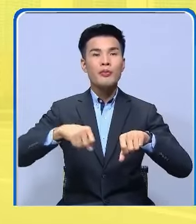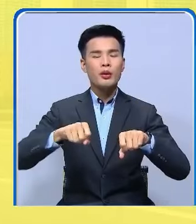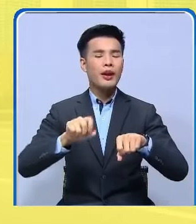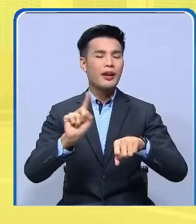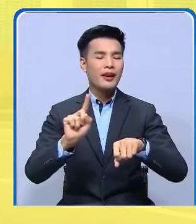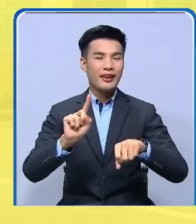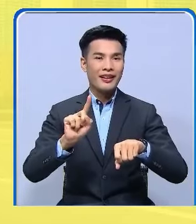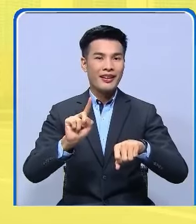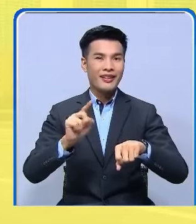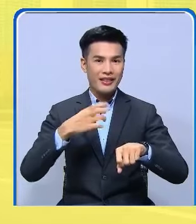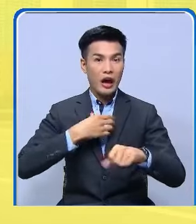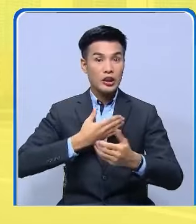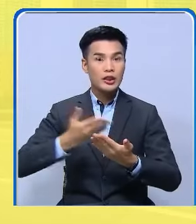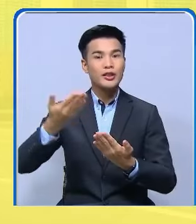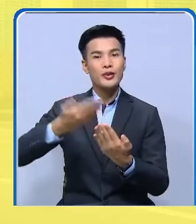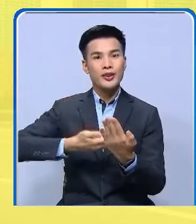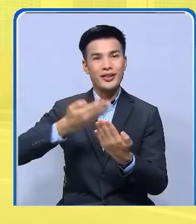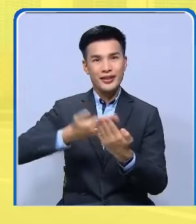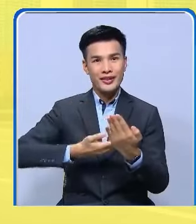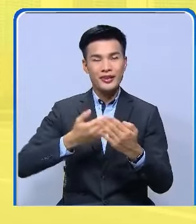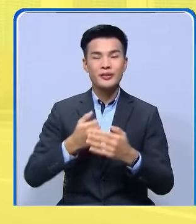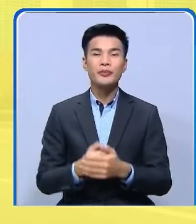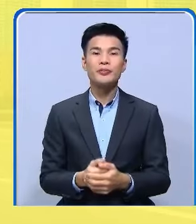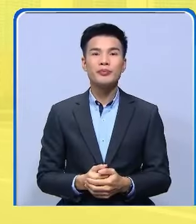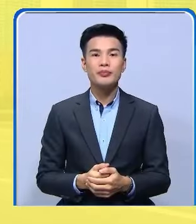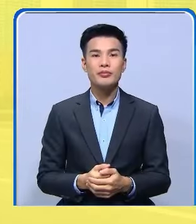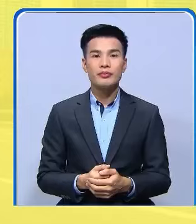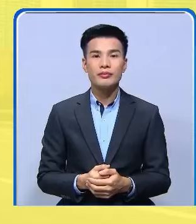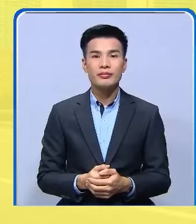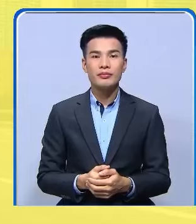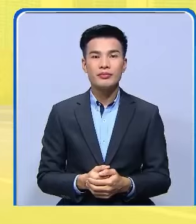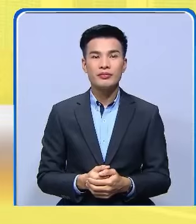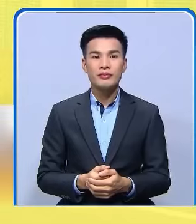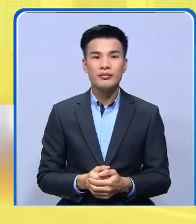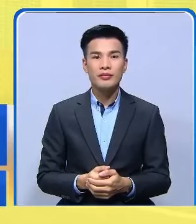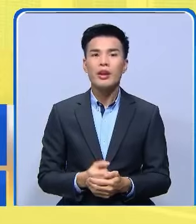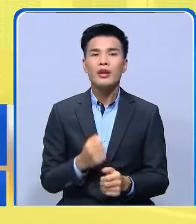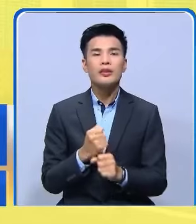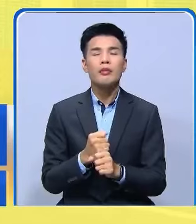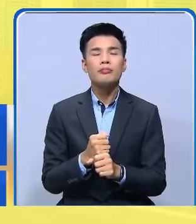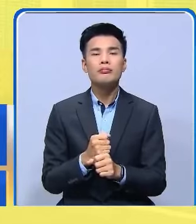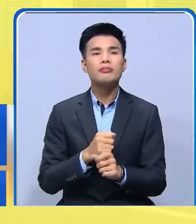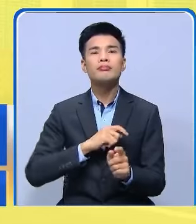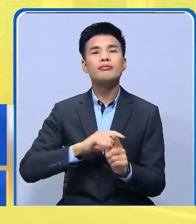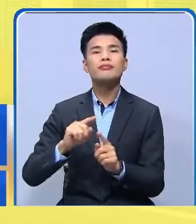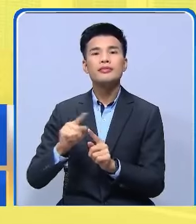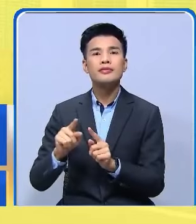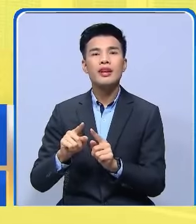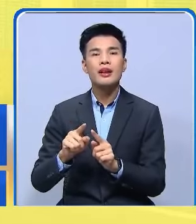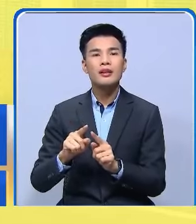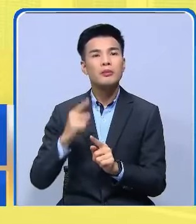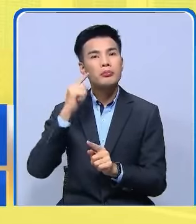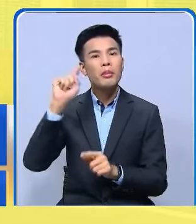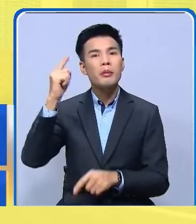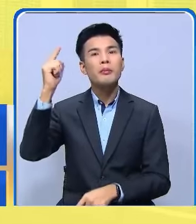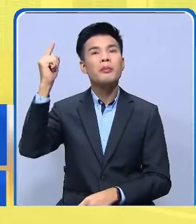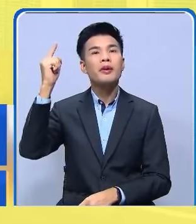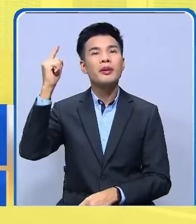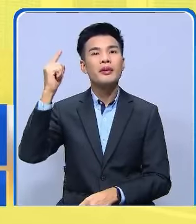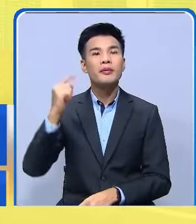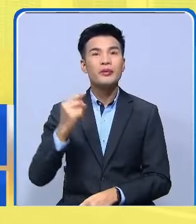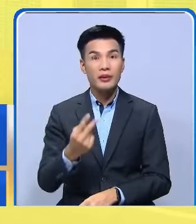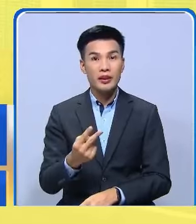นั้นค่ะ ก็แต่งไปเรื่อยๆครับ โอ้โห แต่งไม่เหมือนใคร เหรออ ันนี้เครื่